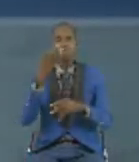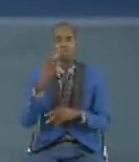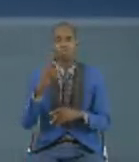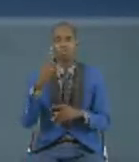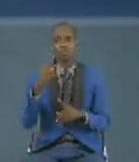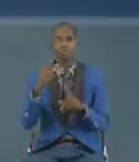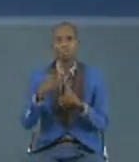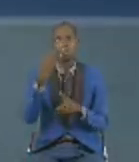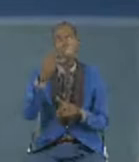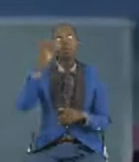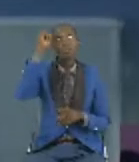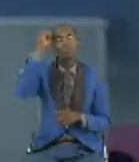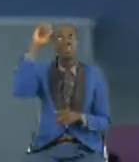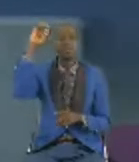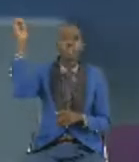grâce.